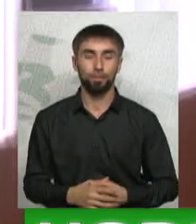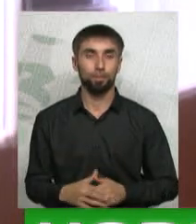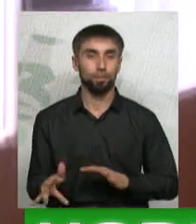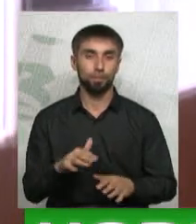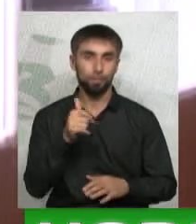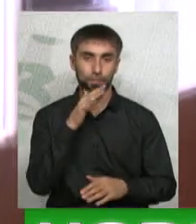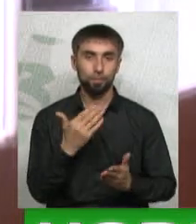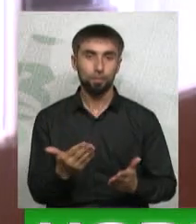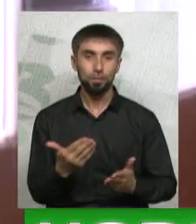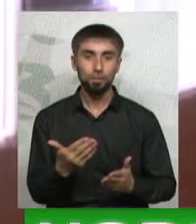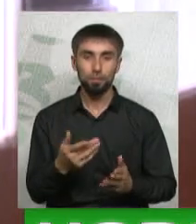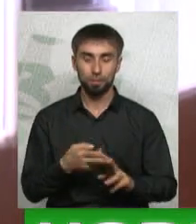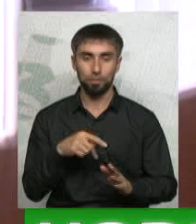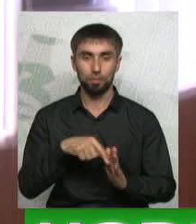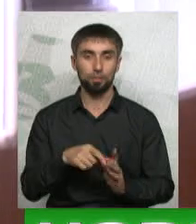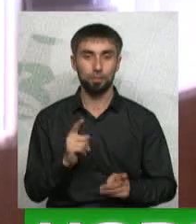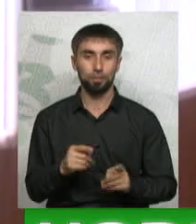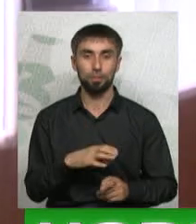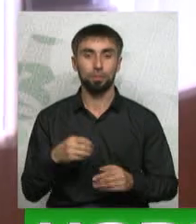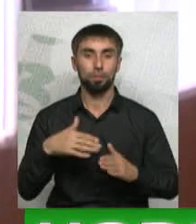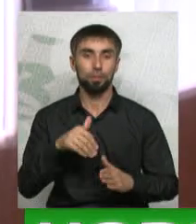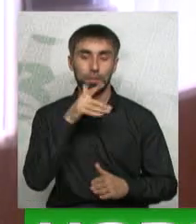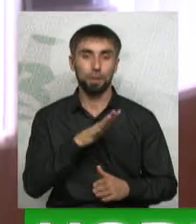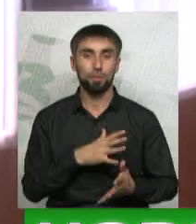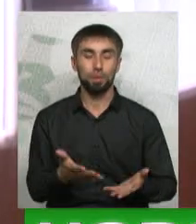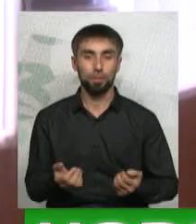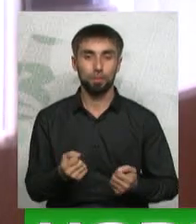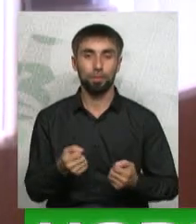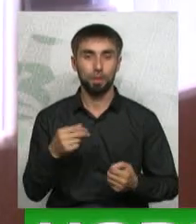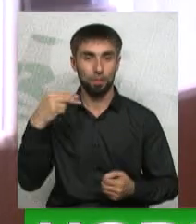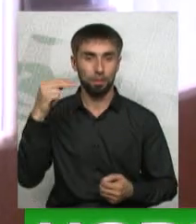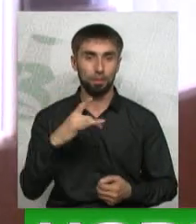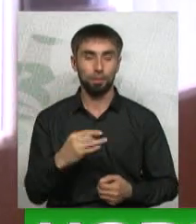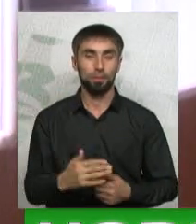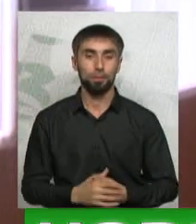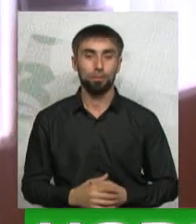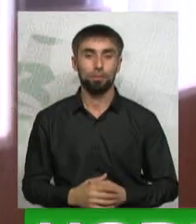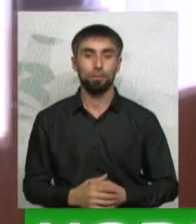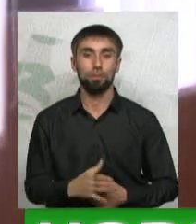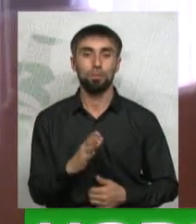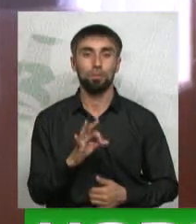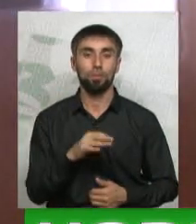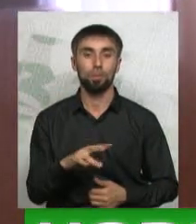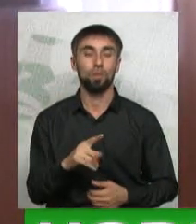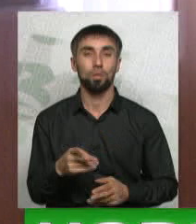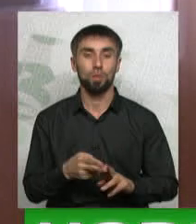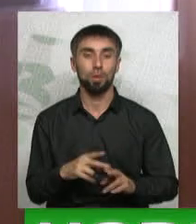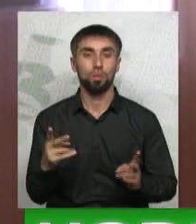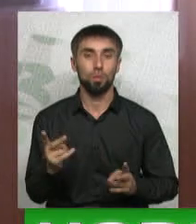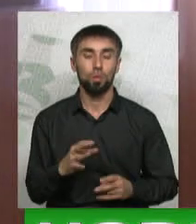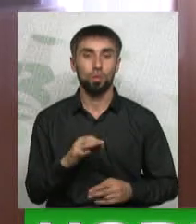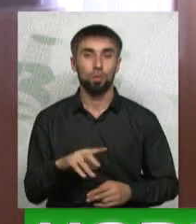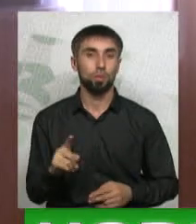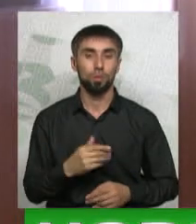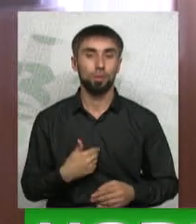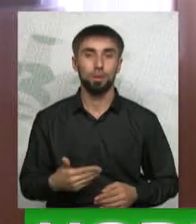мероприятие, которое сегодня означает, это действительно те решения, которые были приняты президентом Российской Федерации, о том, что это необходимость, о том, что